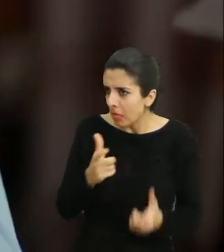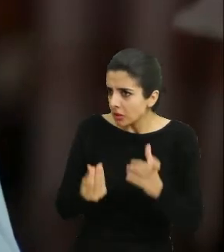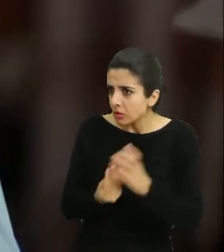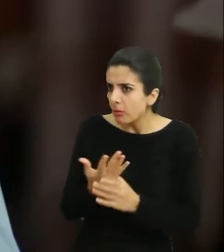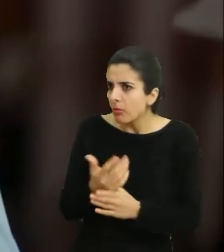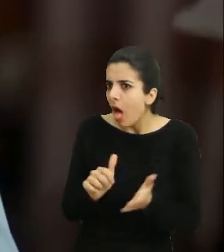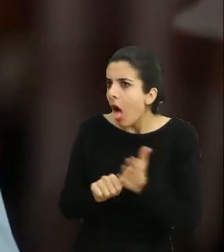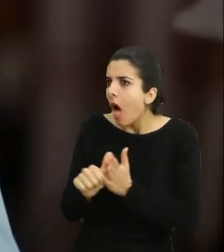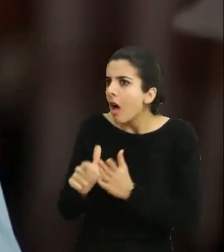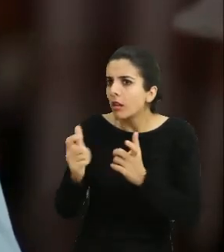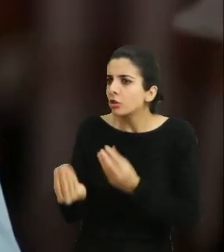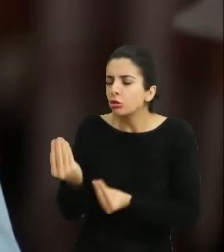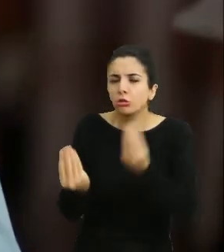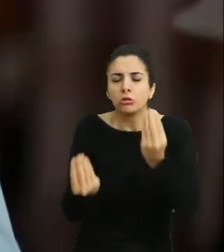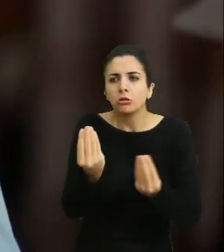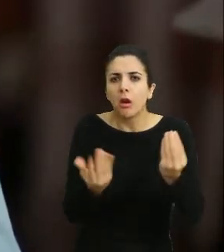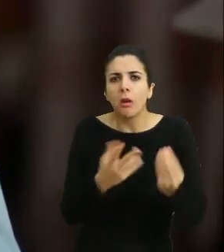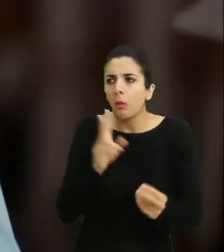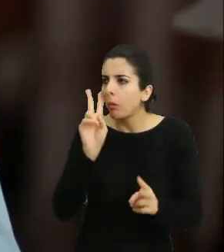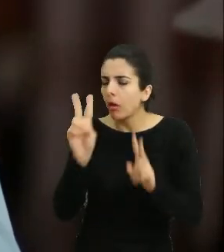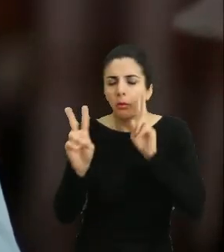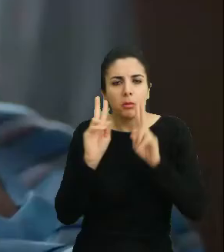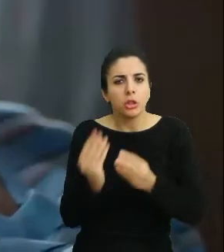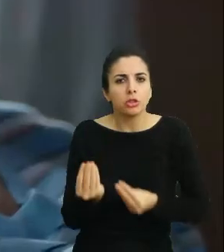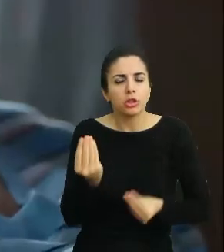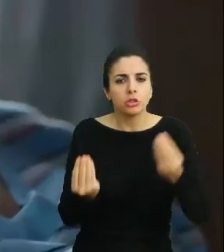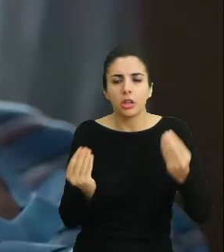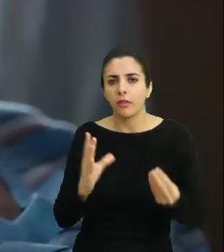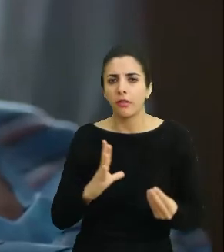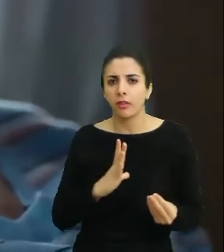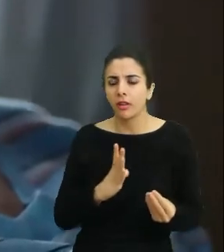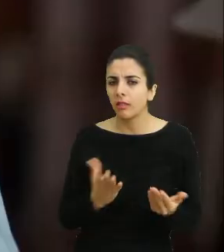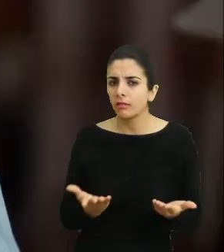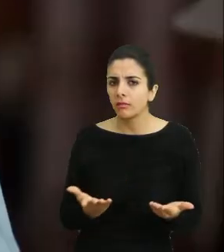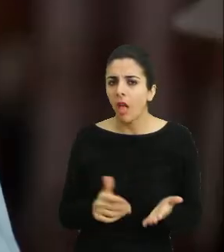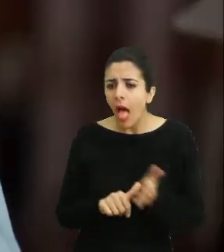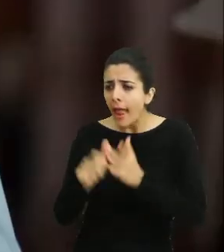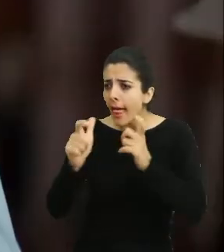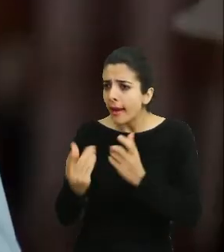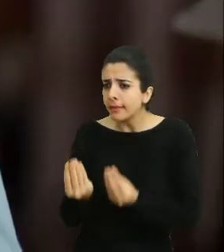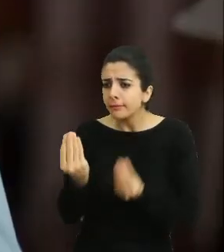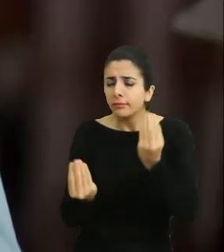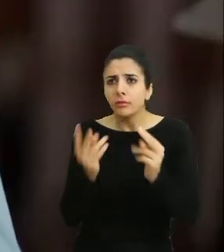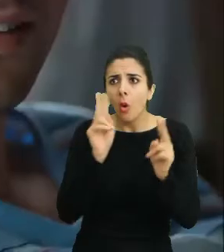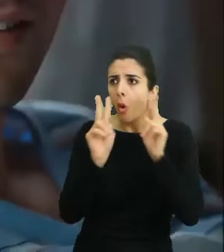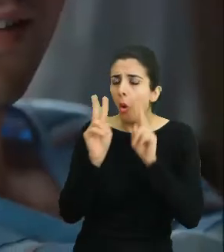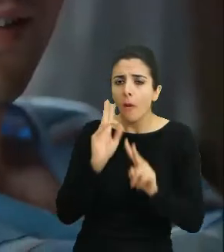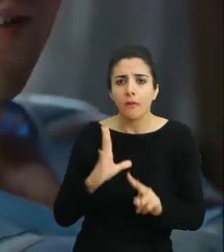var. Her yerden çıkıyor. Nereye baksam. Sağa baksam, sola baksam. Her yerden bir şekilde karşıma